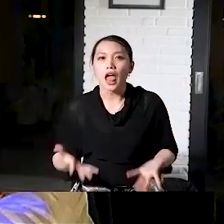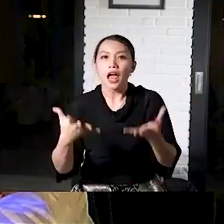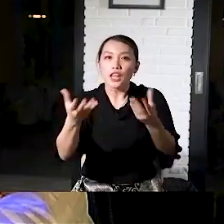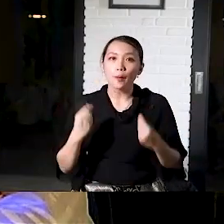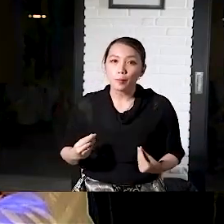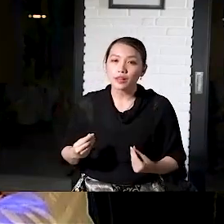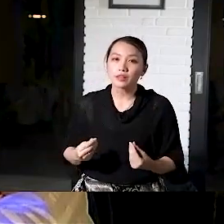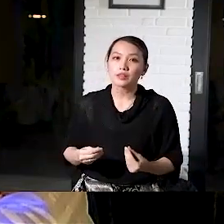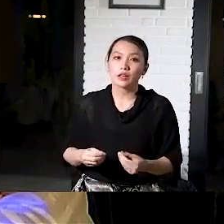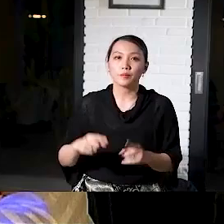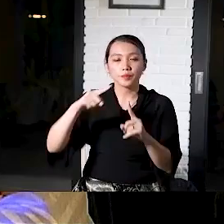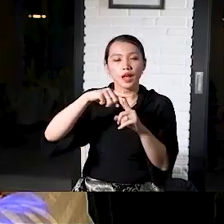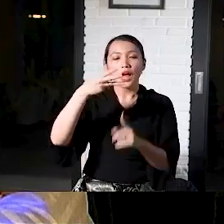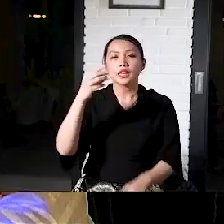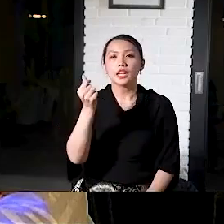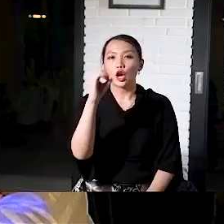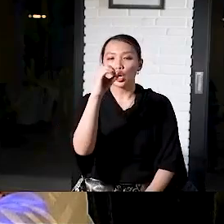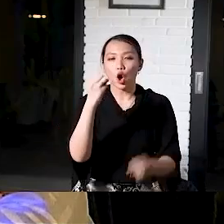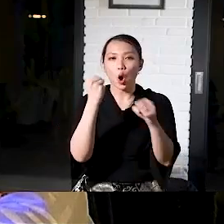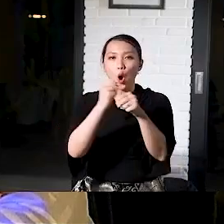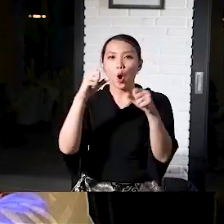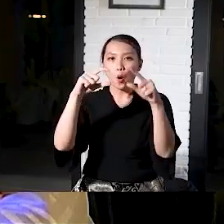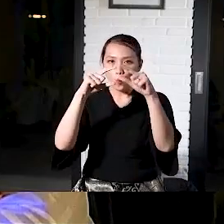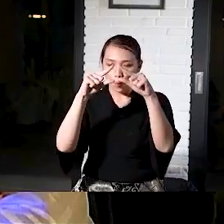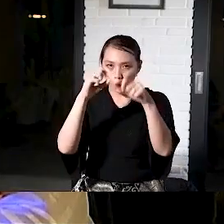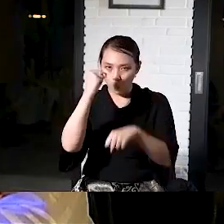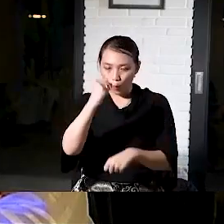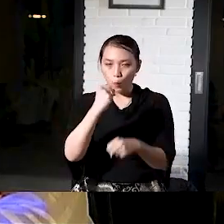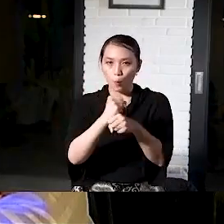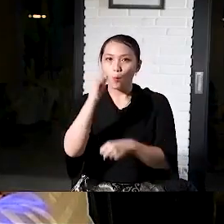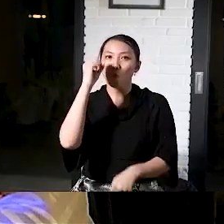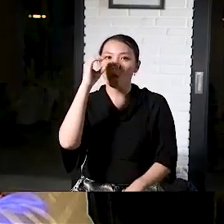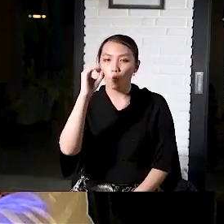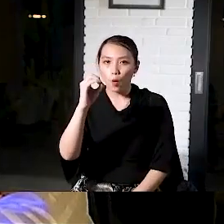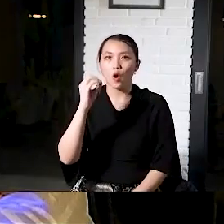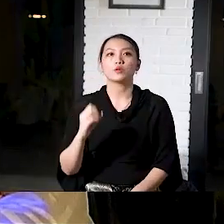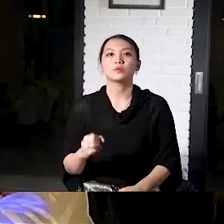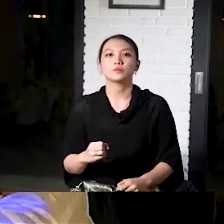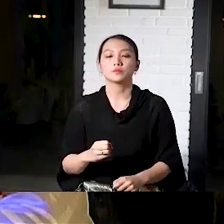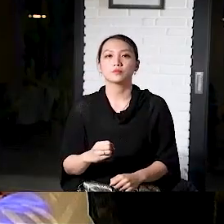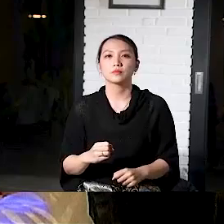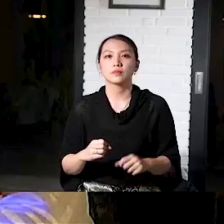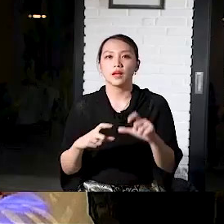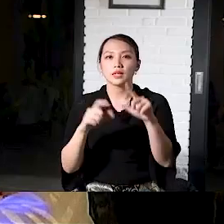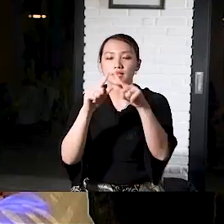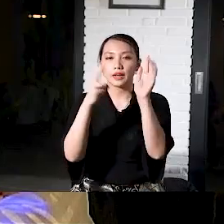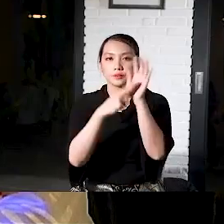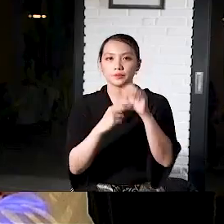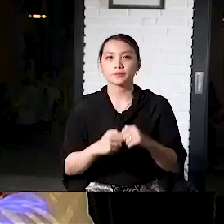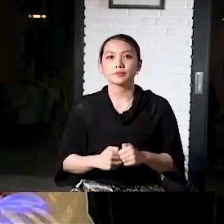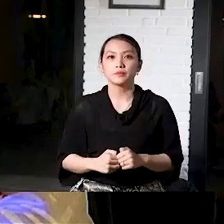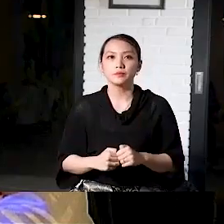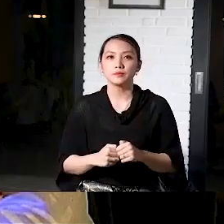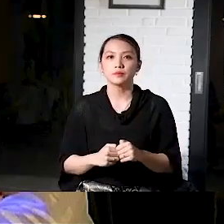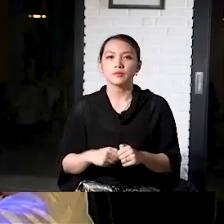dalam pekerjaan, mendapatkan omset yang besar, bonus yang besar, baru kita memuji Tuhan. Daud ini bisa menyembah Tuhan. Inilah bedanya seseorang